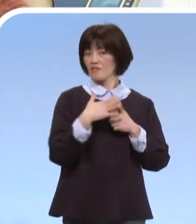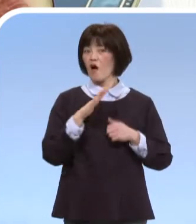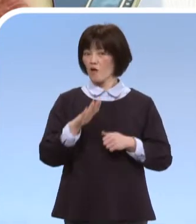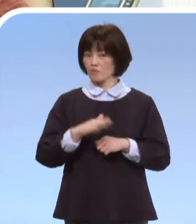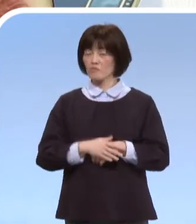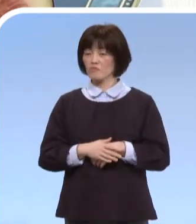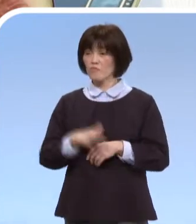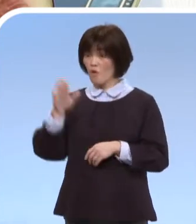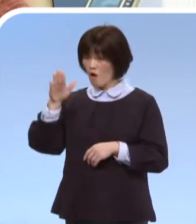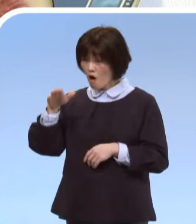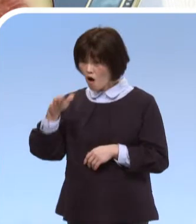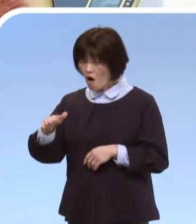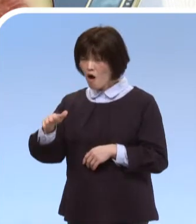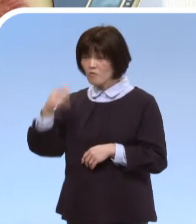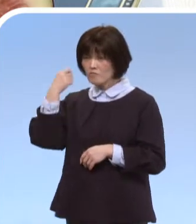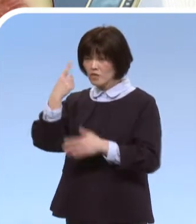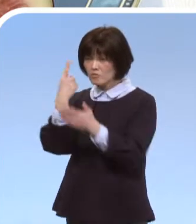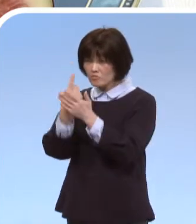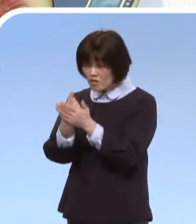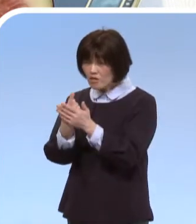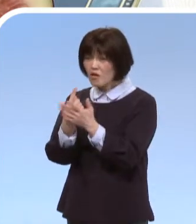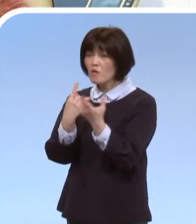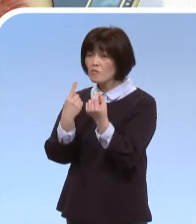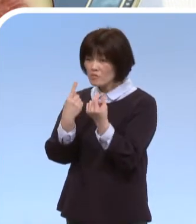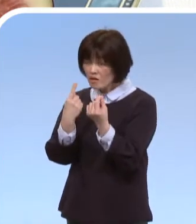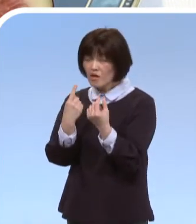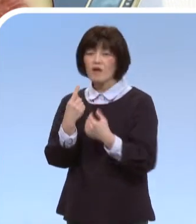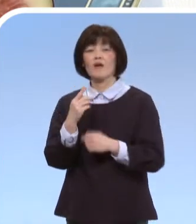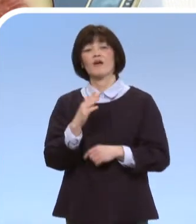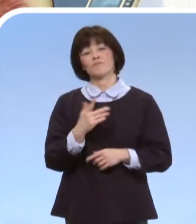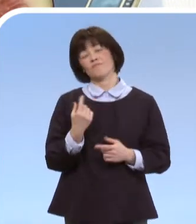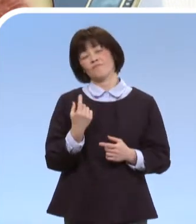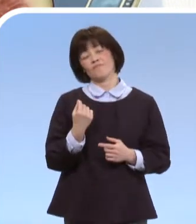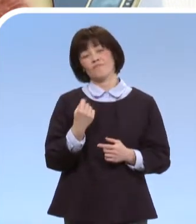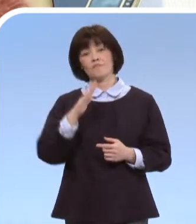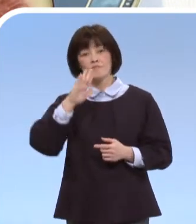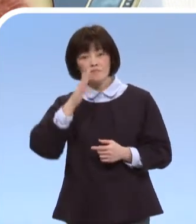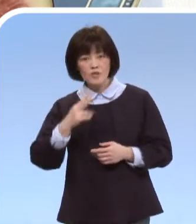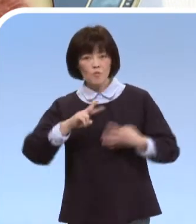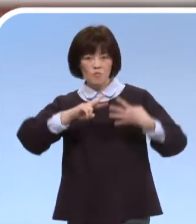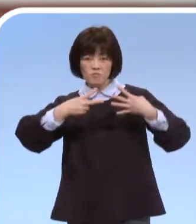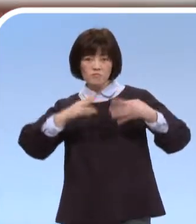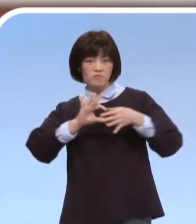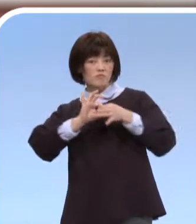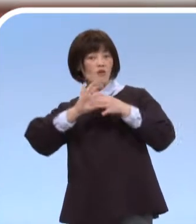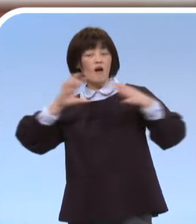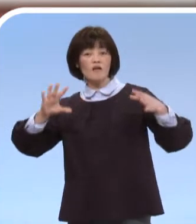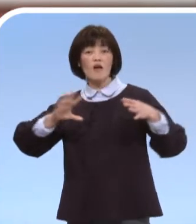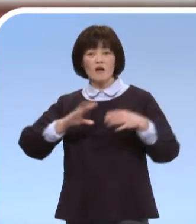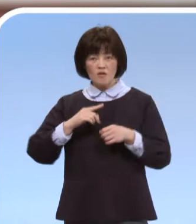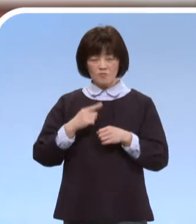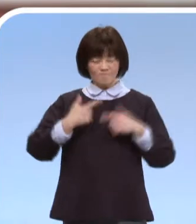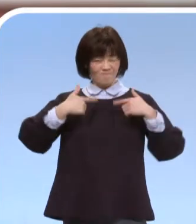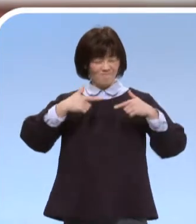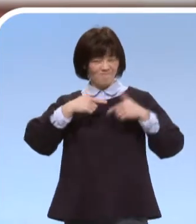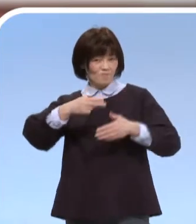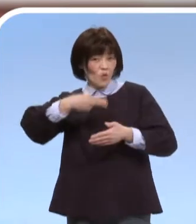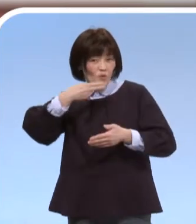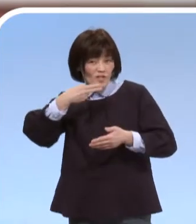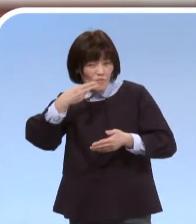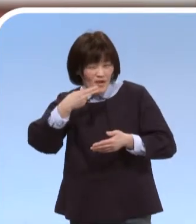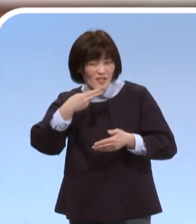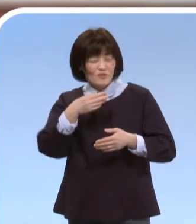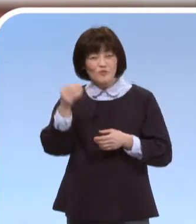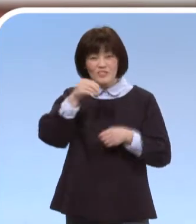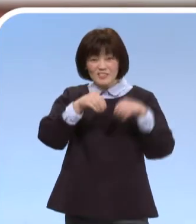でも、イチジクって夏の果物でしょ？その通り。けれど、川西市では朝どりの